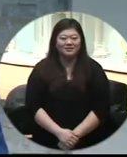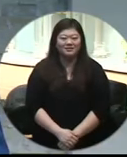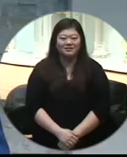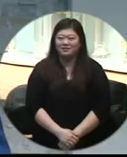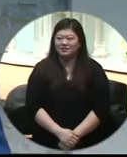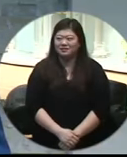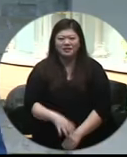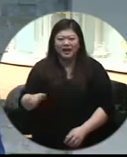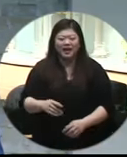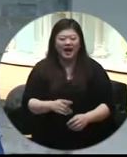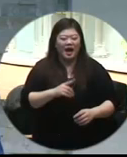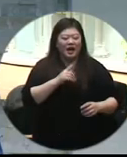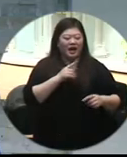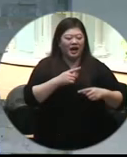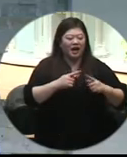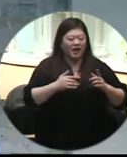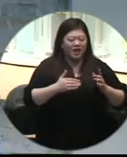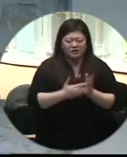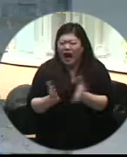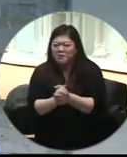아멘 또 막 하면 안 돼.